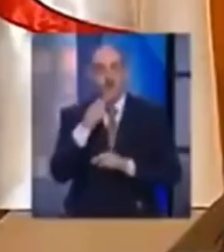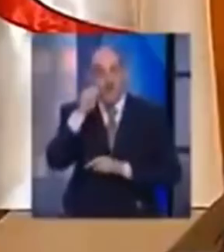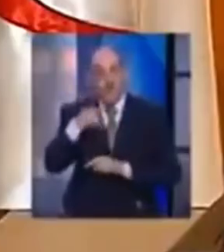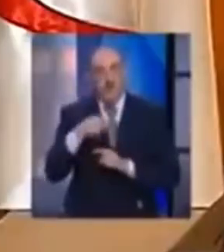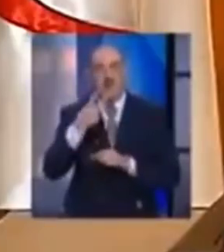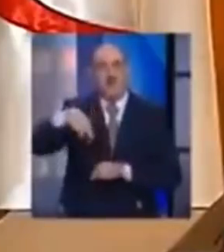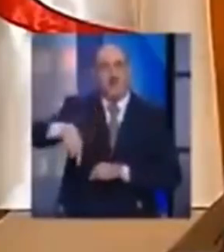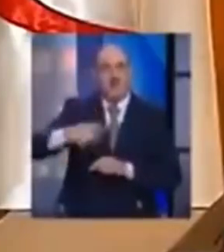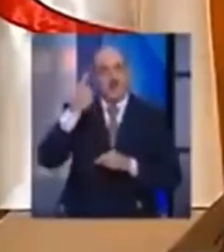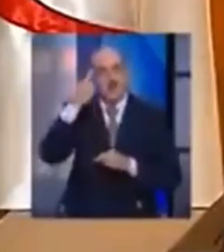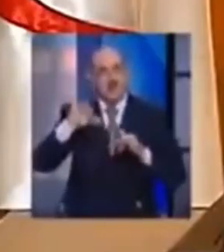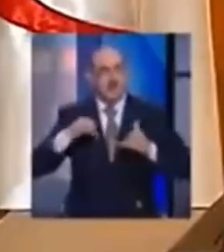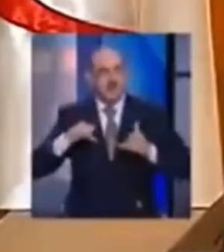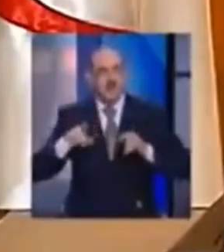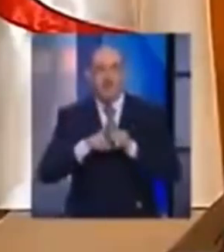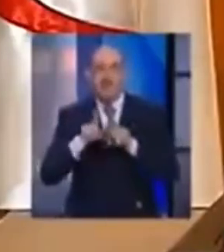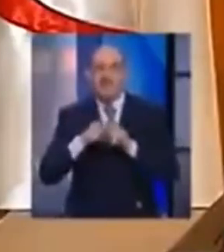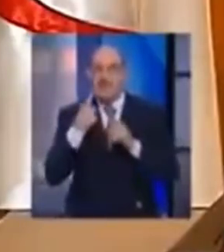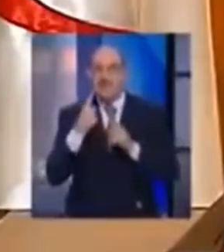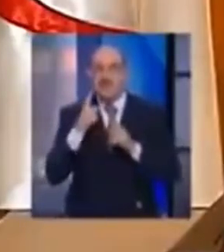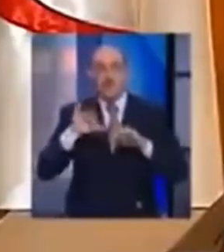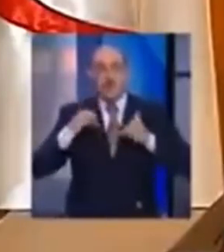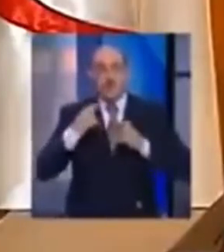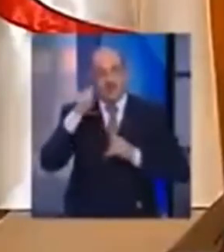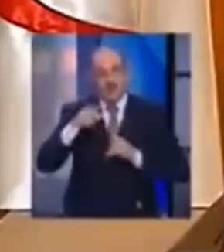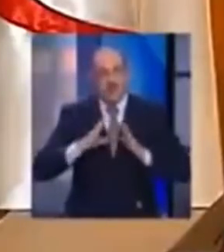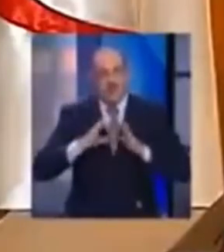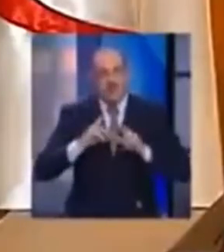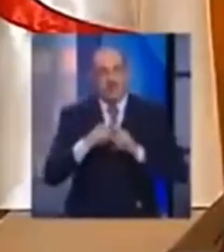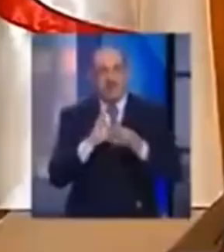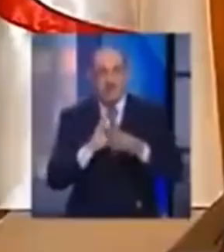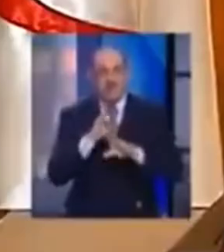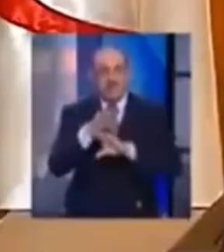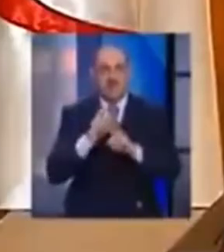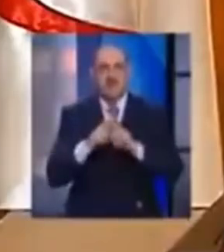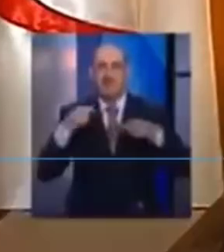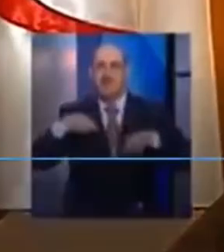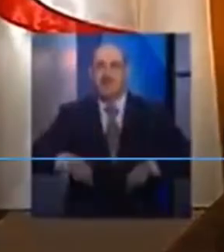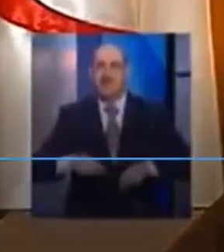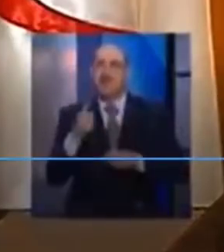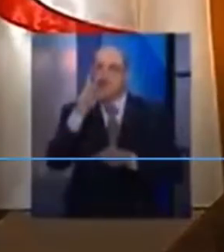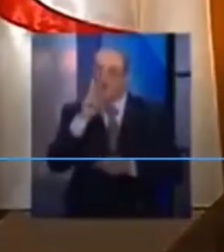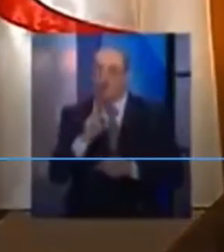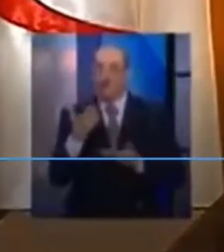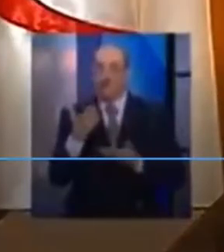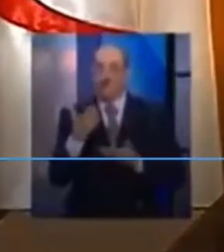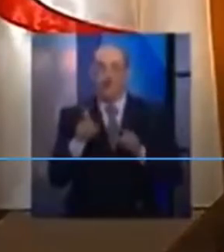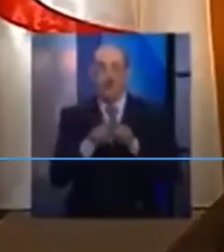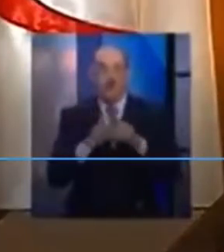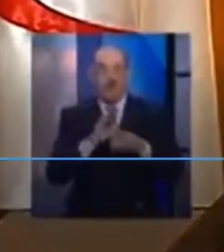عنده ضلع ويكون عنده وزنه السياسي لازم يقتحم المؤسسات السياسية،